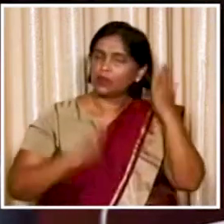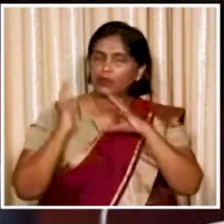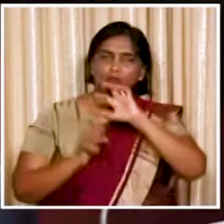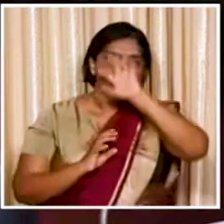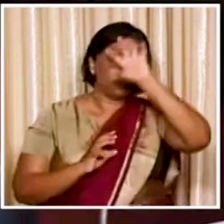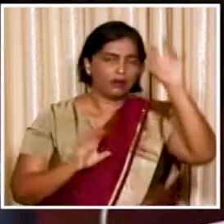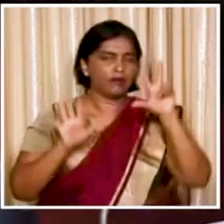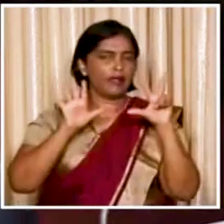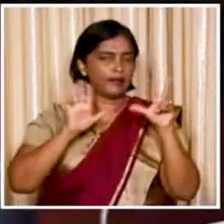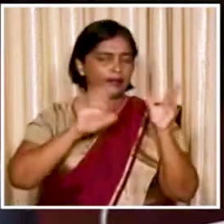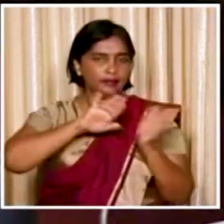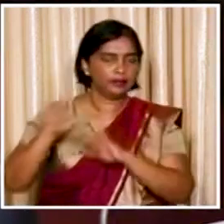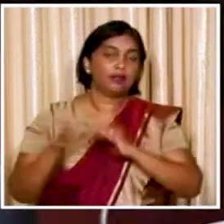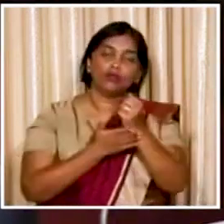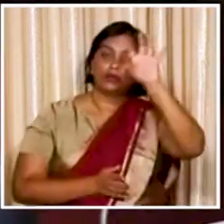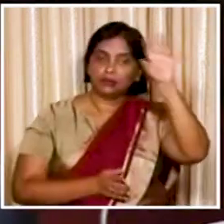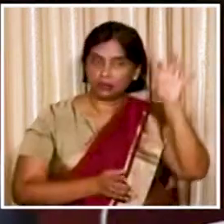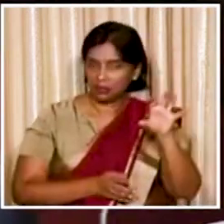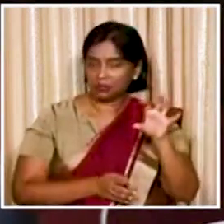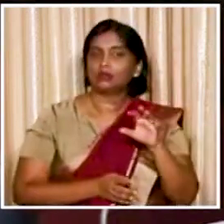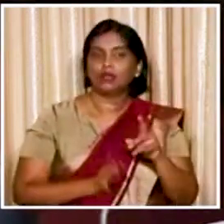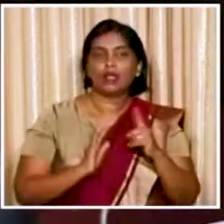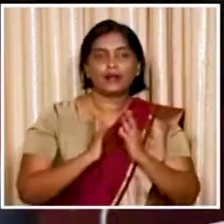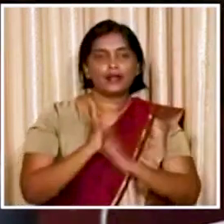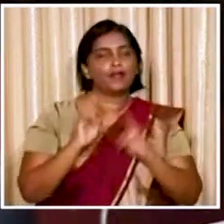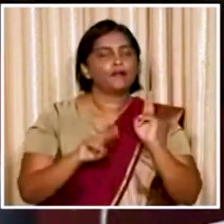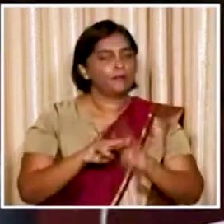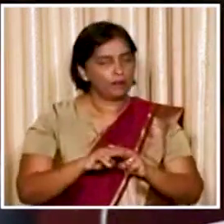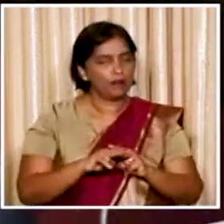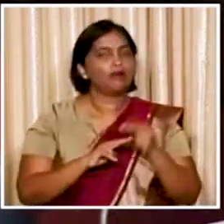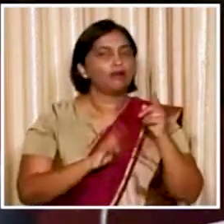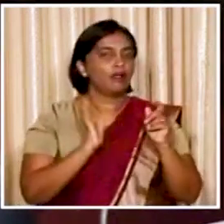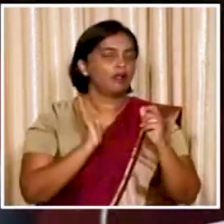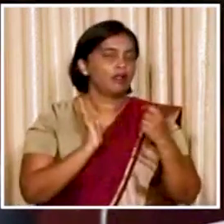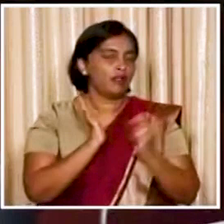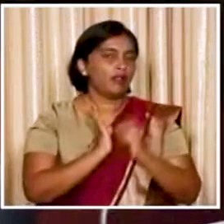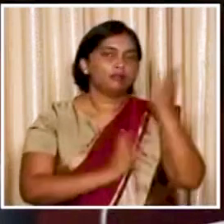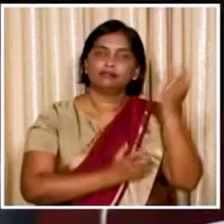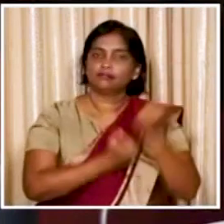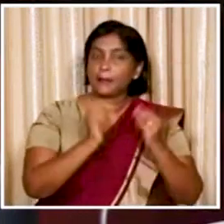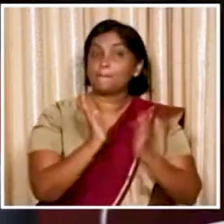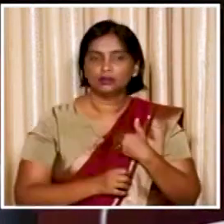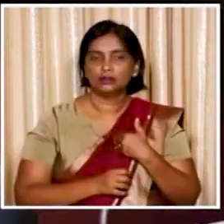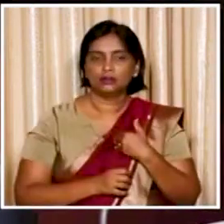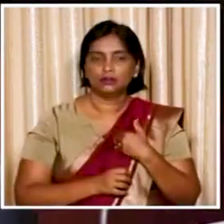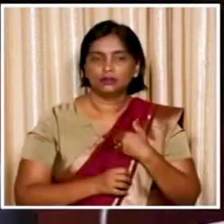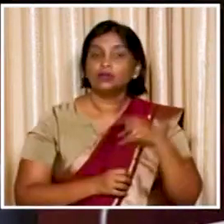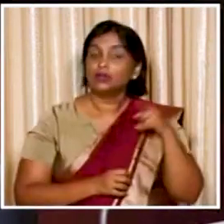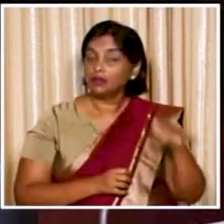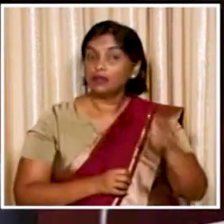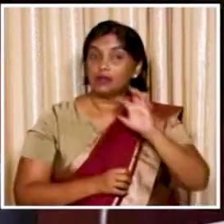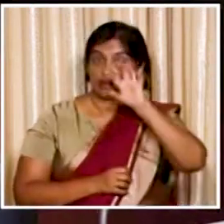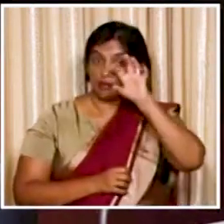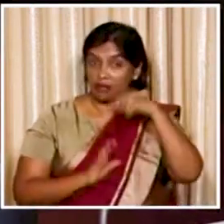රටවල් 8ක් ඇරුණාම අනිත් හැම රටක්ම ජාත්‍යන්තර මූල්‍ය අරමුදලේ IMF එකේ සමාජිකයෙක් වෙනවා. මේ රට